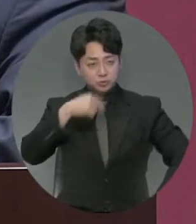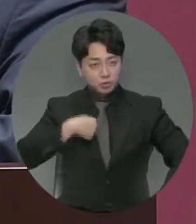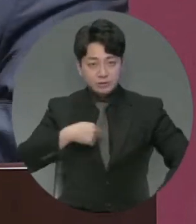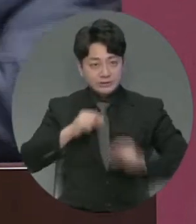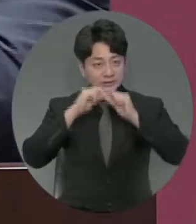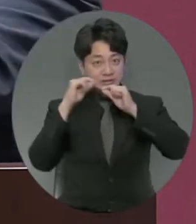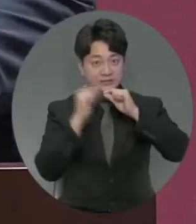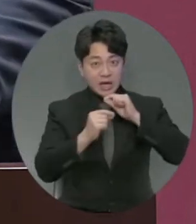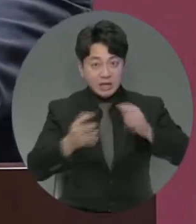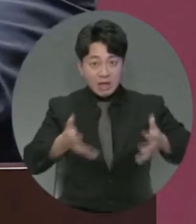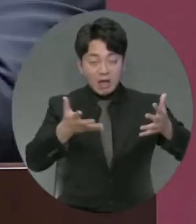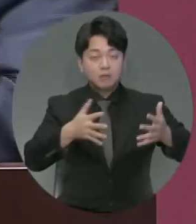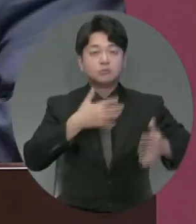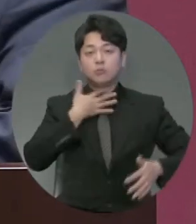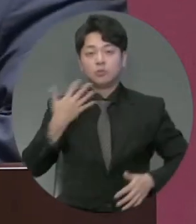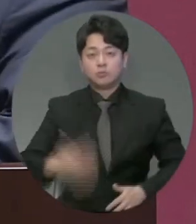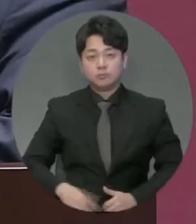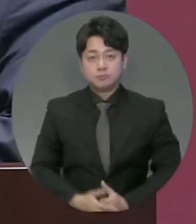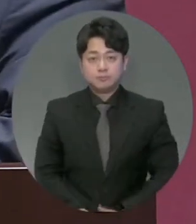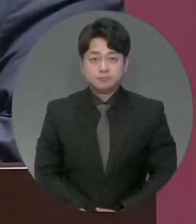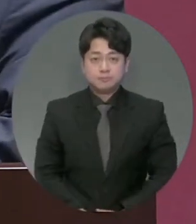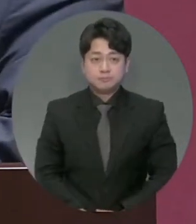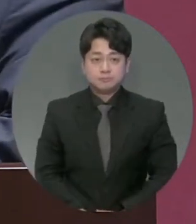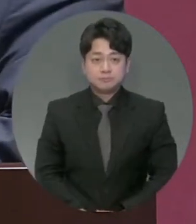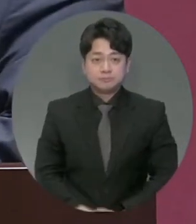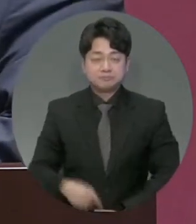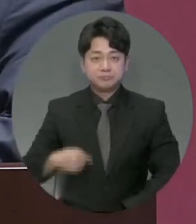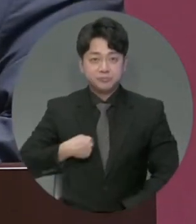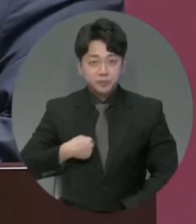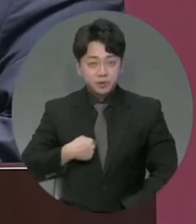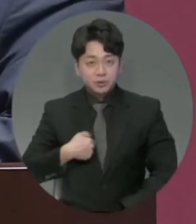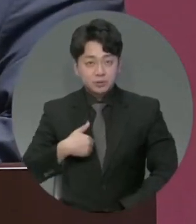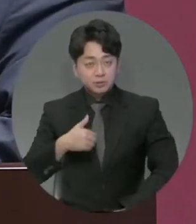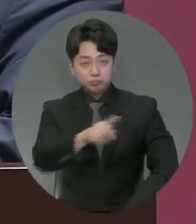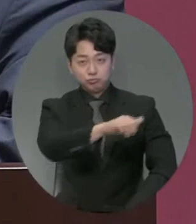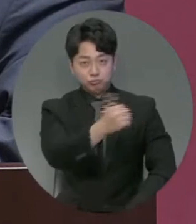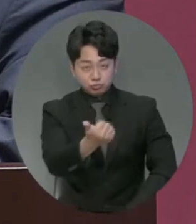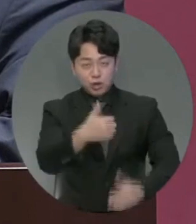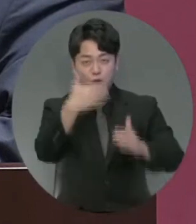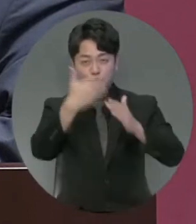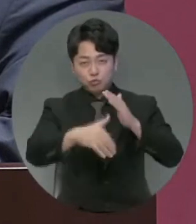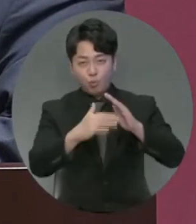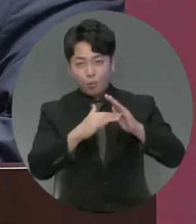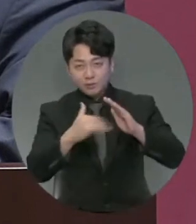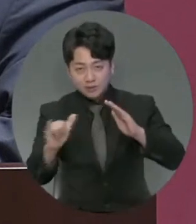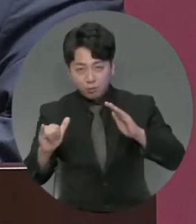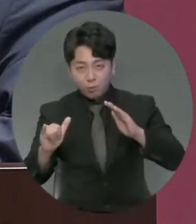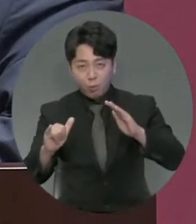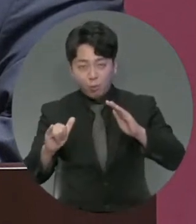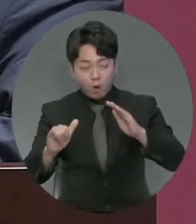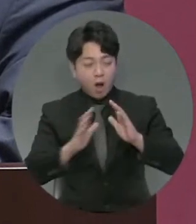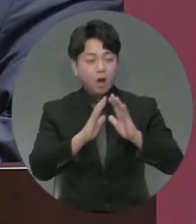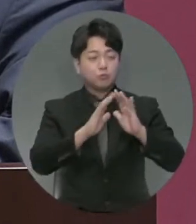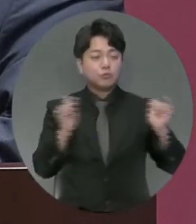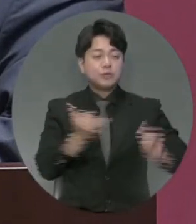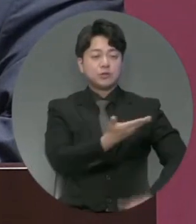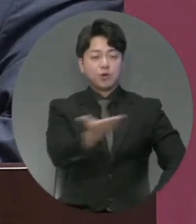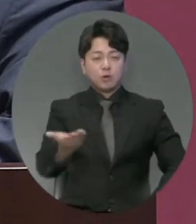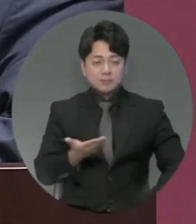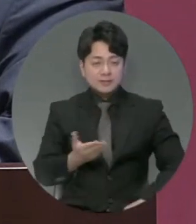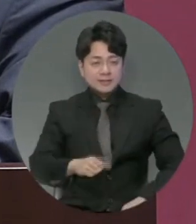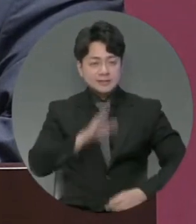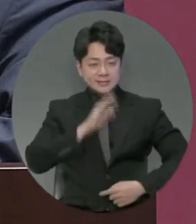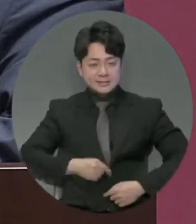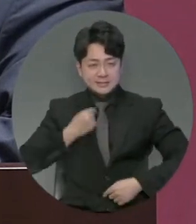없습니다. 저희들은 그 유족과 국민들에게 사실관계를 정확하게 알려드리기 위해서 지난